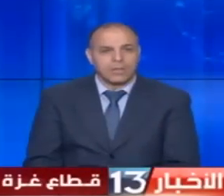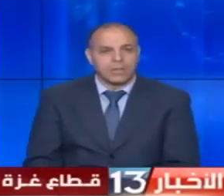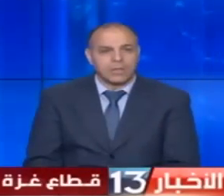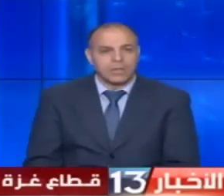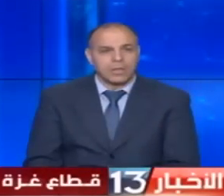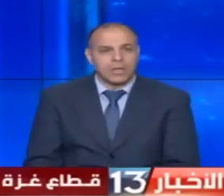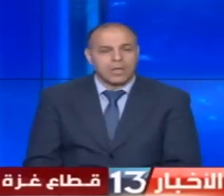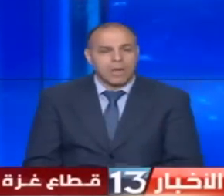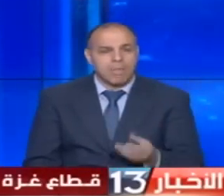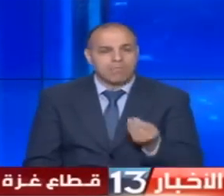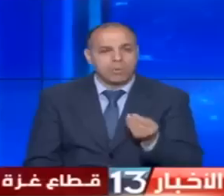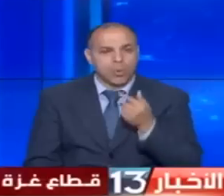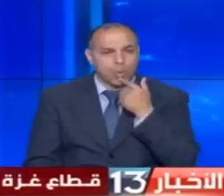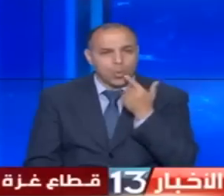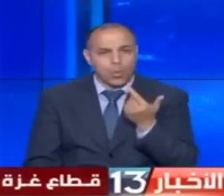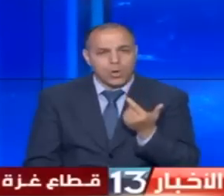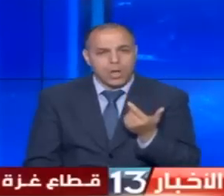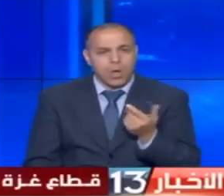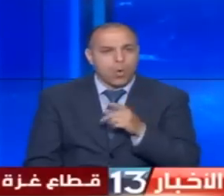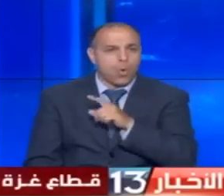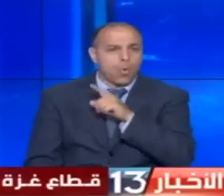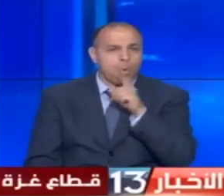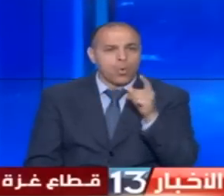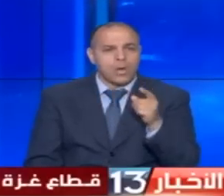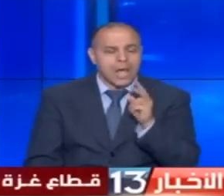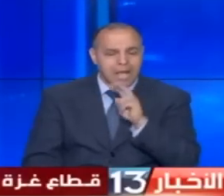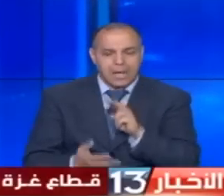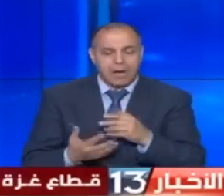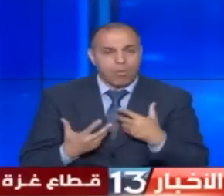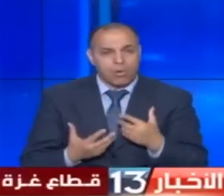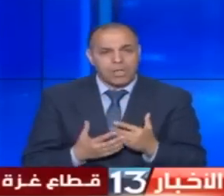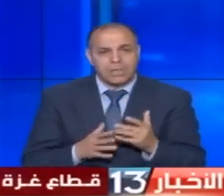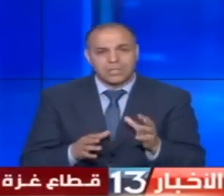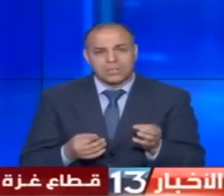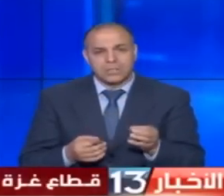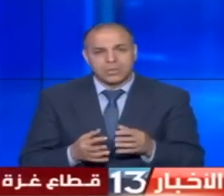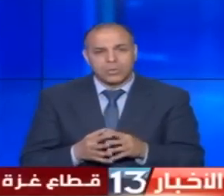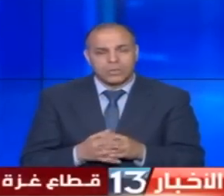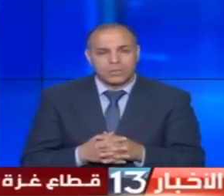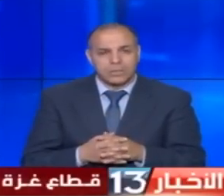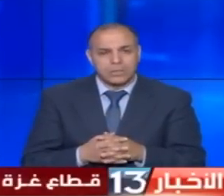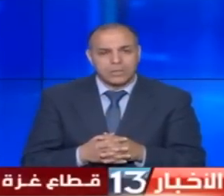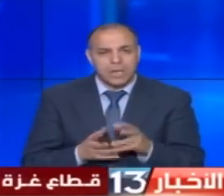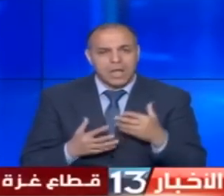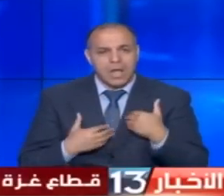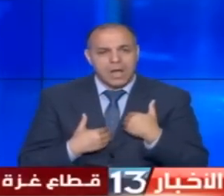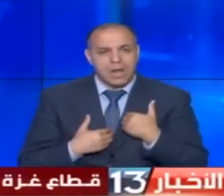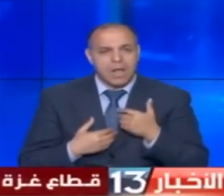صغيره كثير انا كل وقت في القراءه الاجال يعني